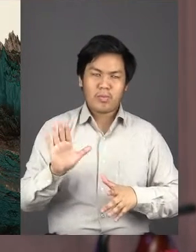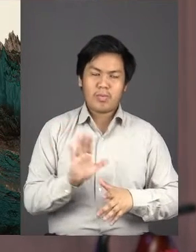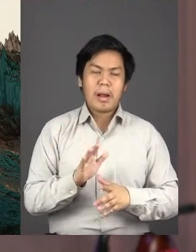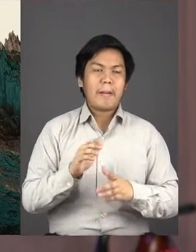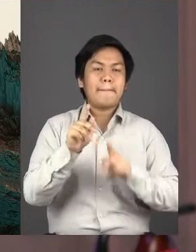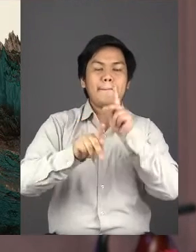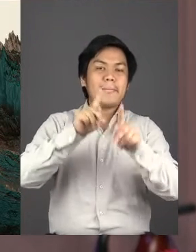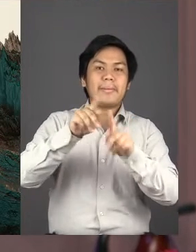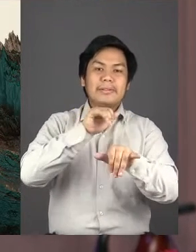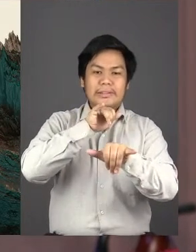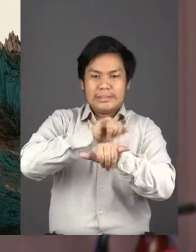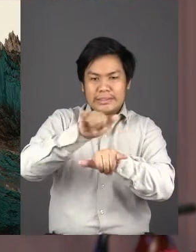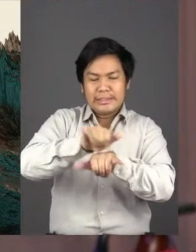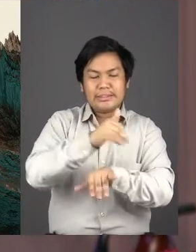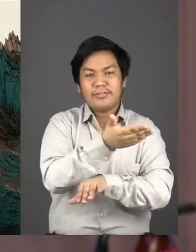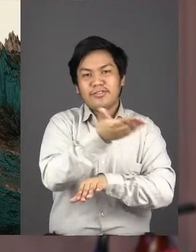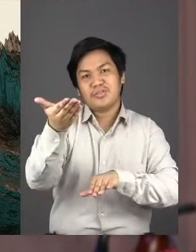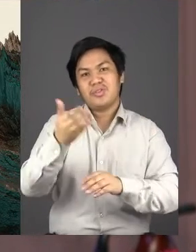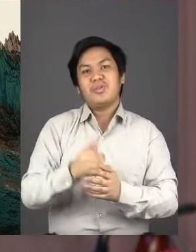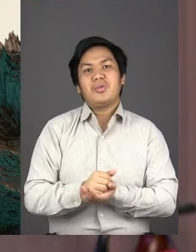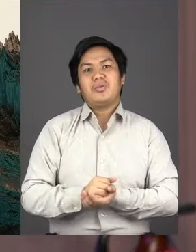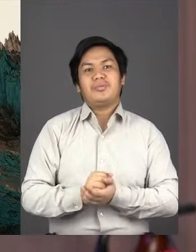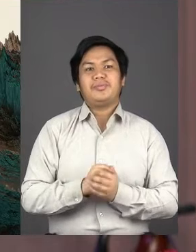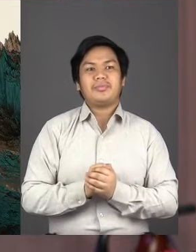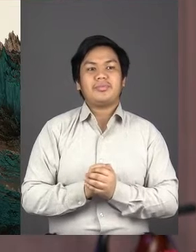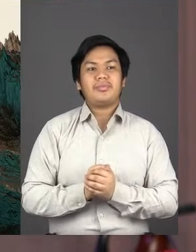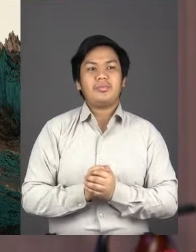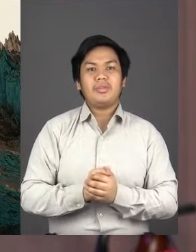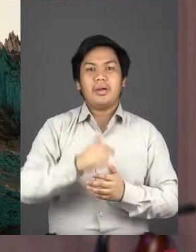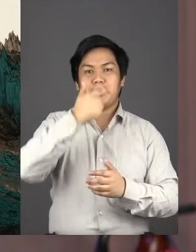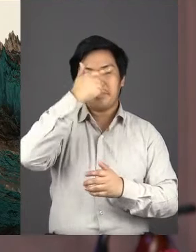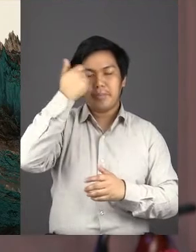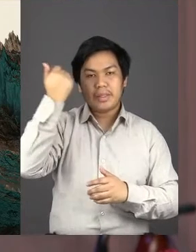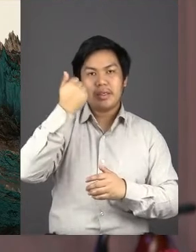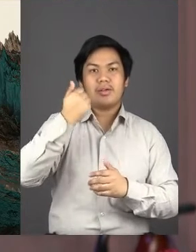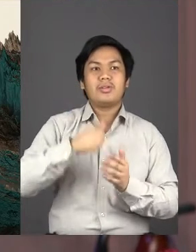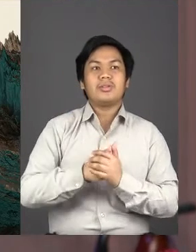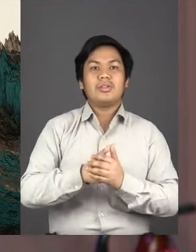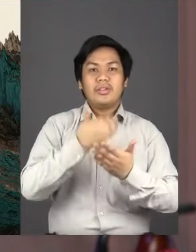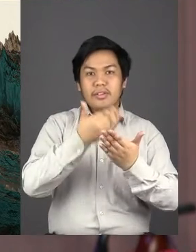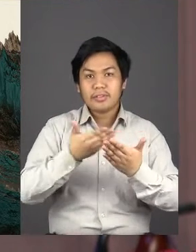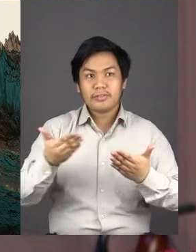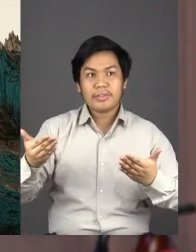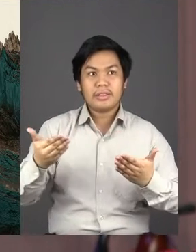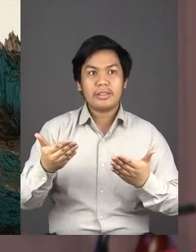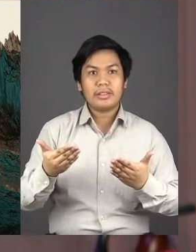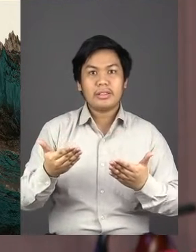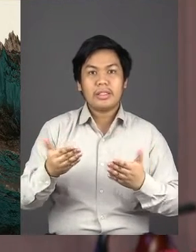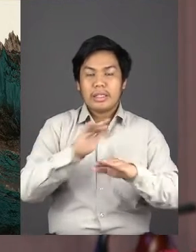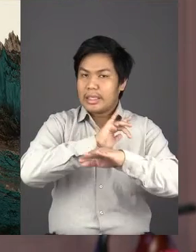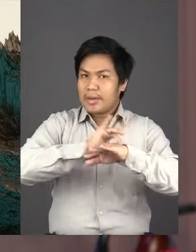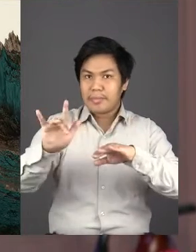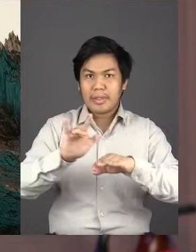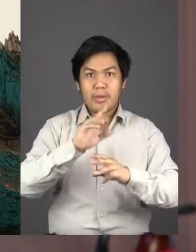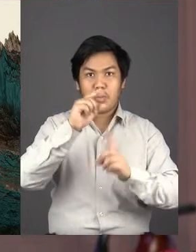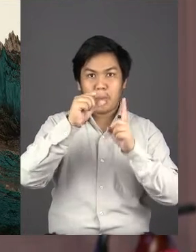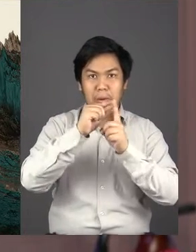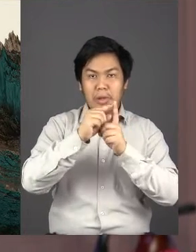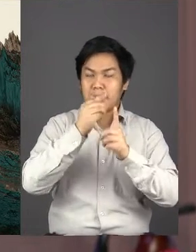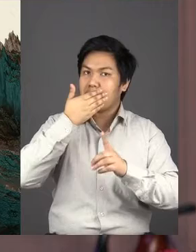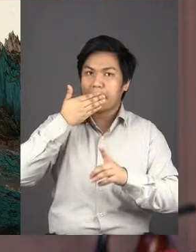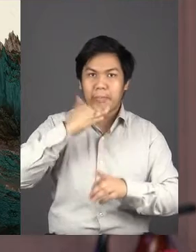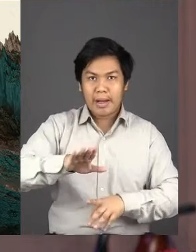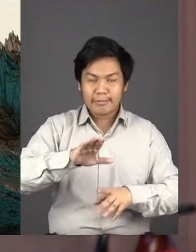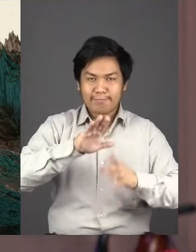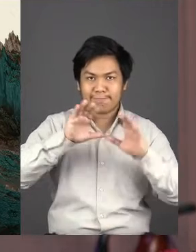empty words. Tingnan niyo po yung verse 6. For because of these things, yung empty words, yung